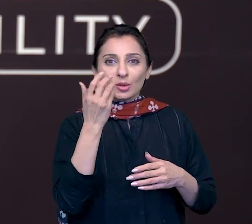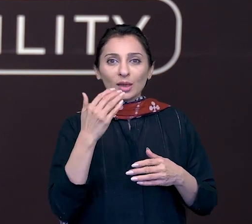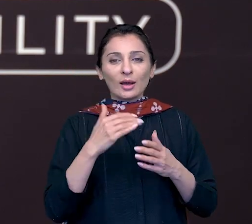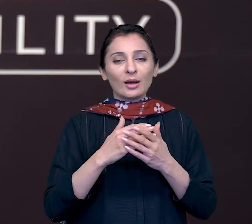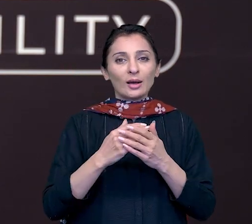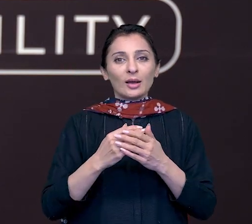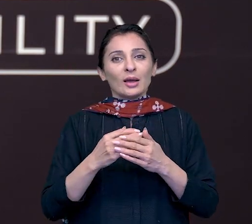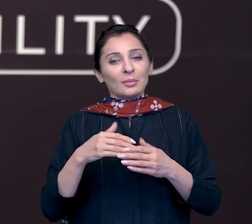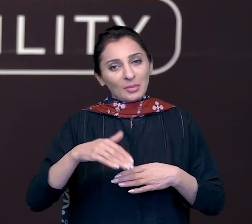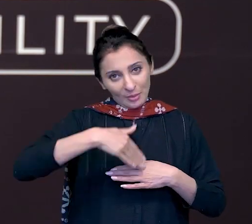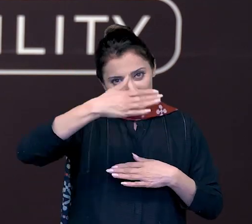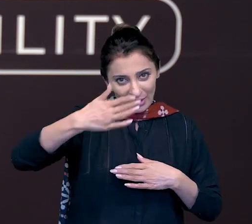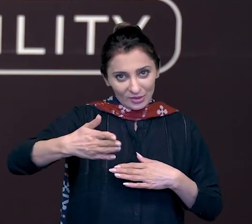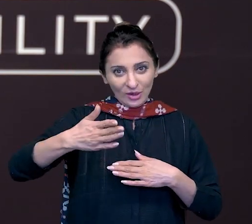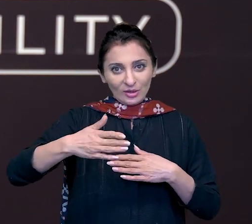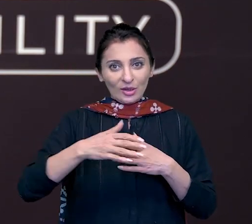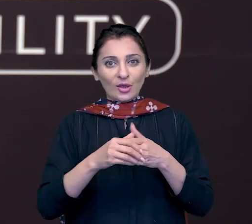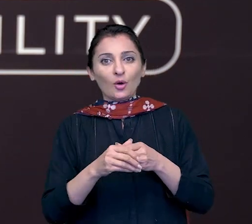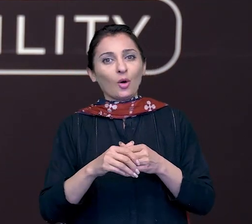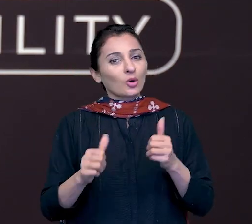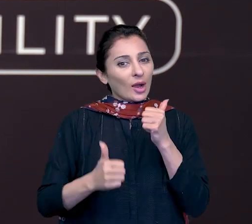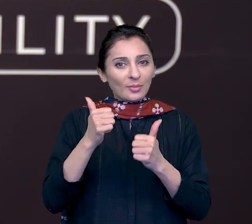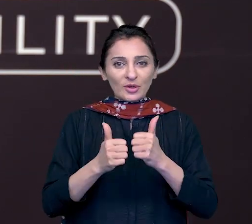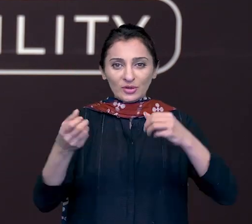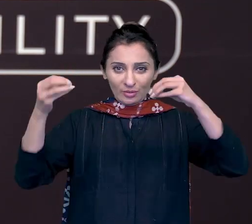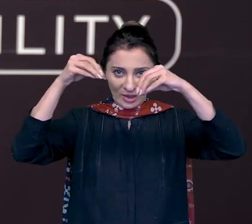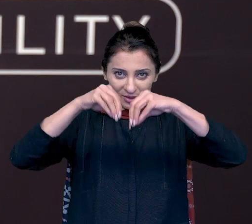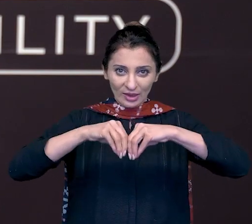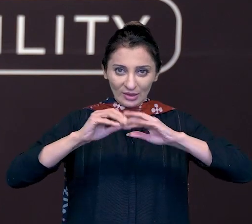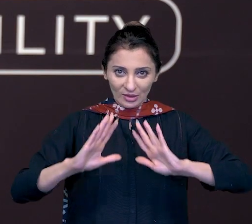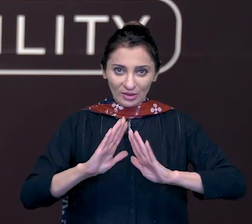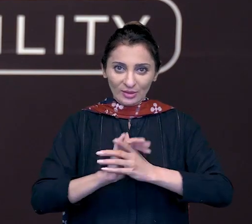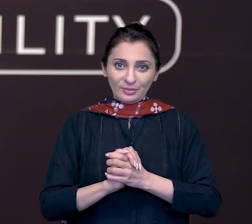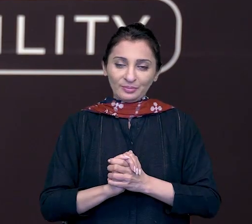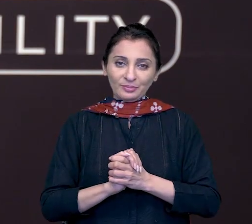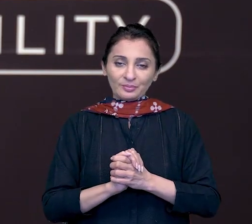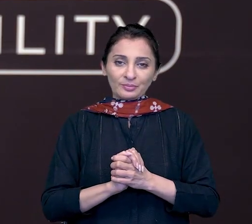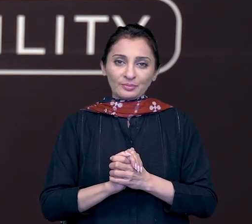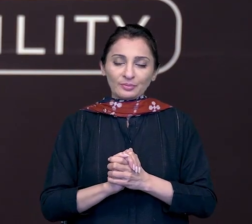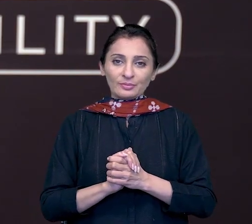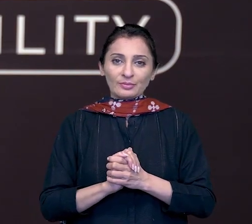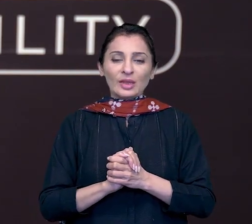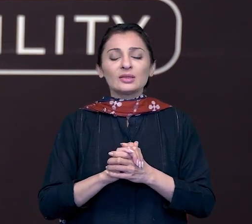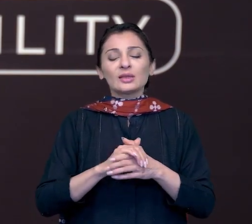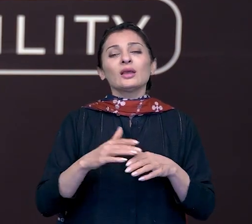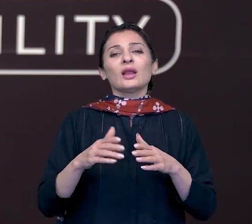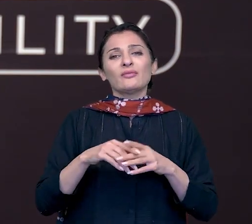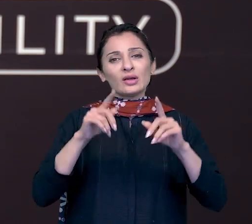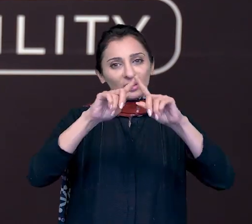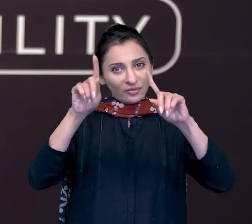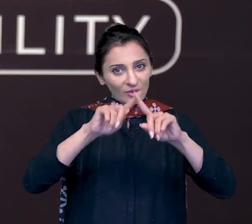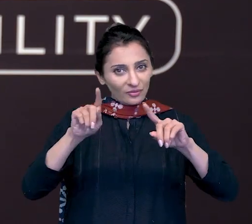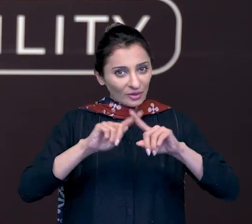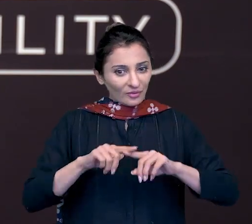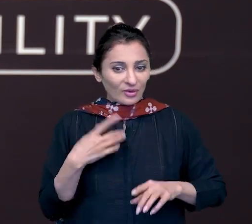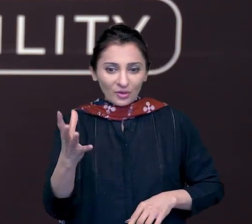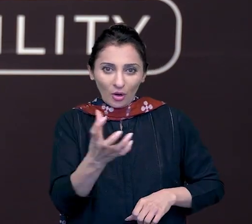لیتے ہیں اور بہت سے اچھے اچھے پروجیکٹس پہ کام کرتے ہیں. انٹرنیشنل لیول پہ کوئی کمپٹیشن ہوتا ہے اس میں پارٹیسپیٹ کرتے